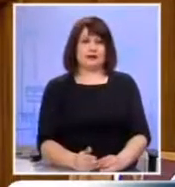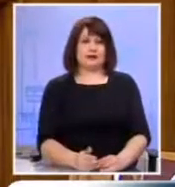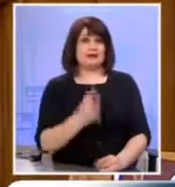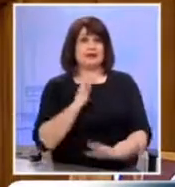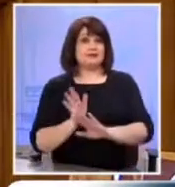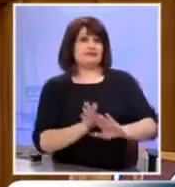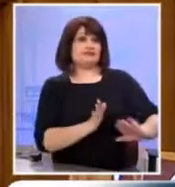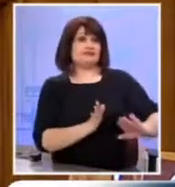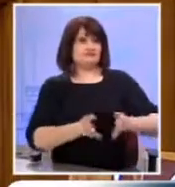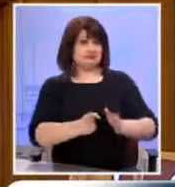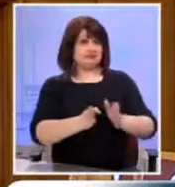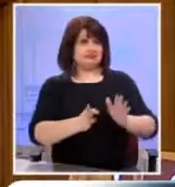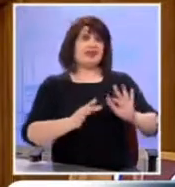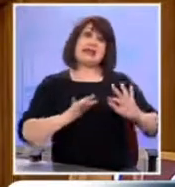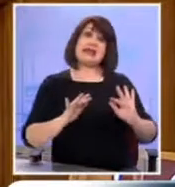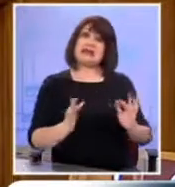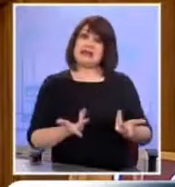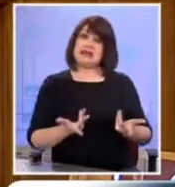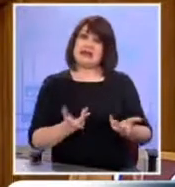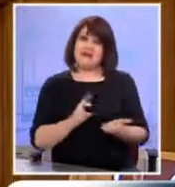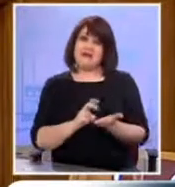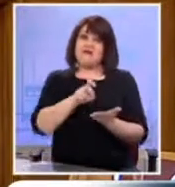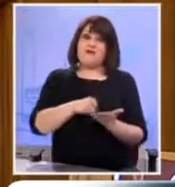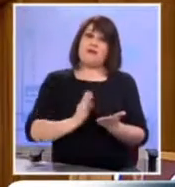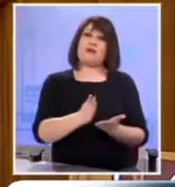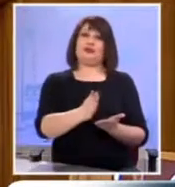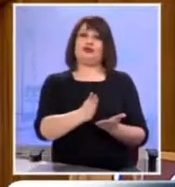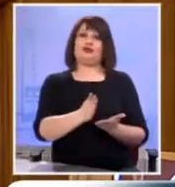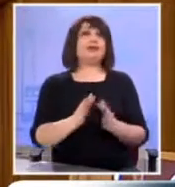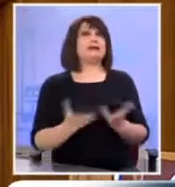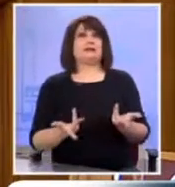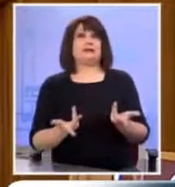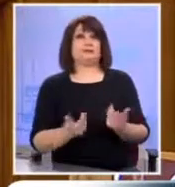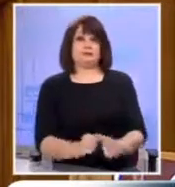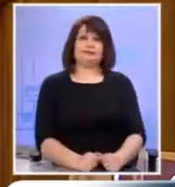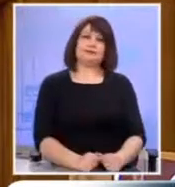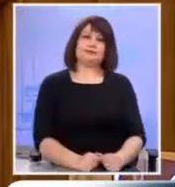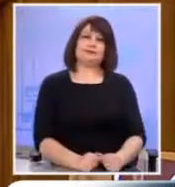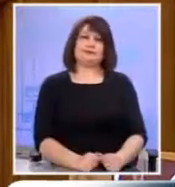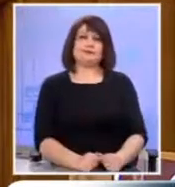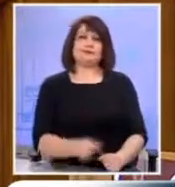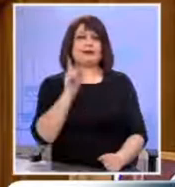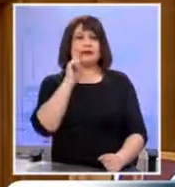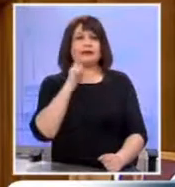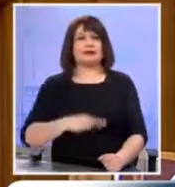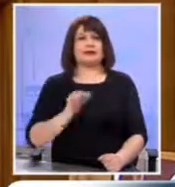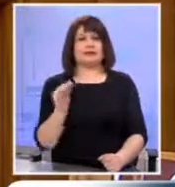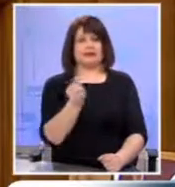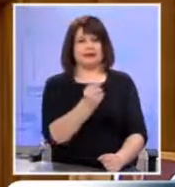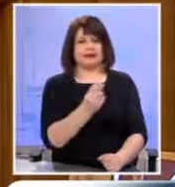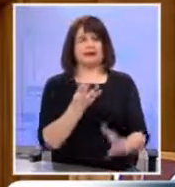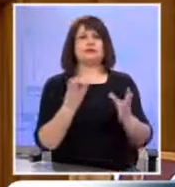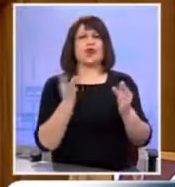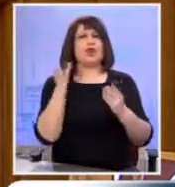έγινε τίποτε ή θα πάμε ένα βήμα πιο κάτω? Κυρίες και κύριοι συνάδελφοι, ακούστηκαν